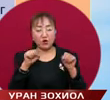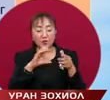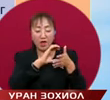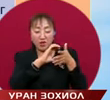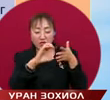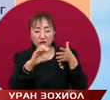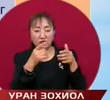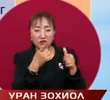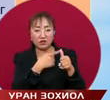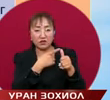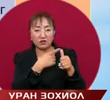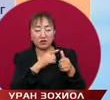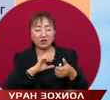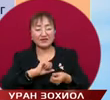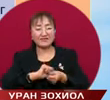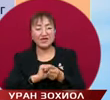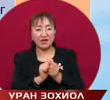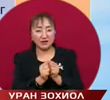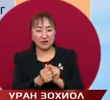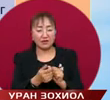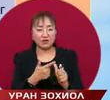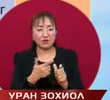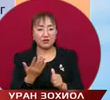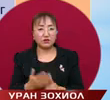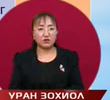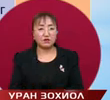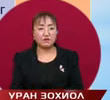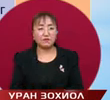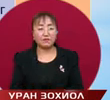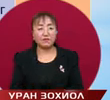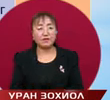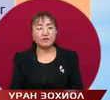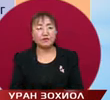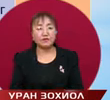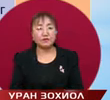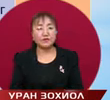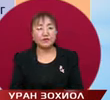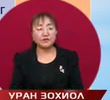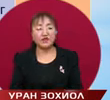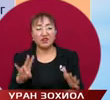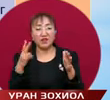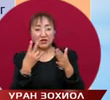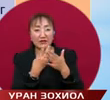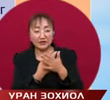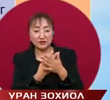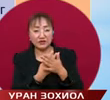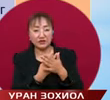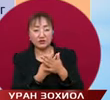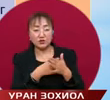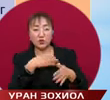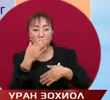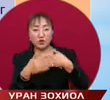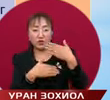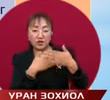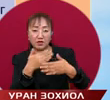Нэгдэлж хөдөлгөөн өрнснөөс болж бор атыг маань авсан тэр цагаас үйл